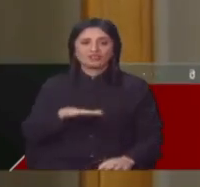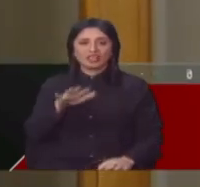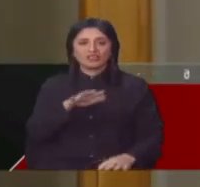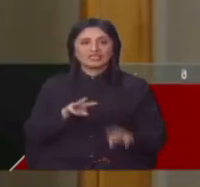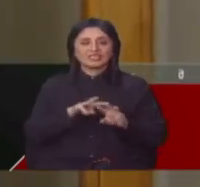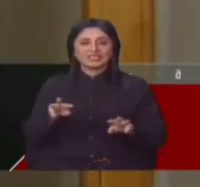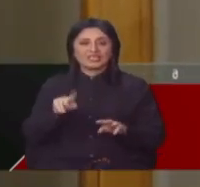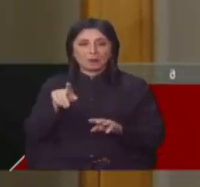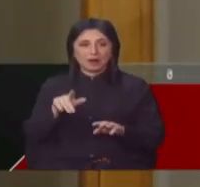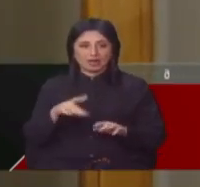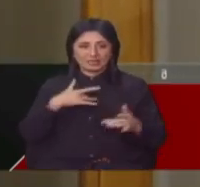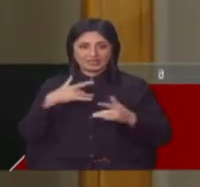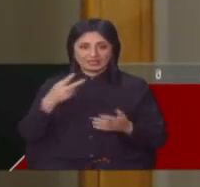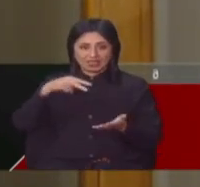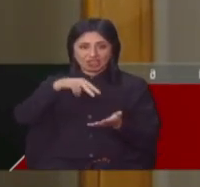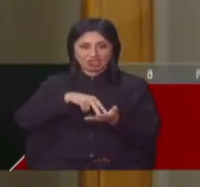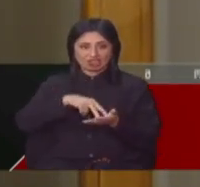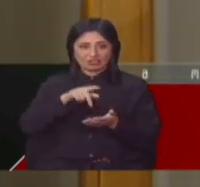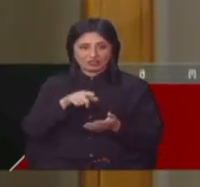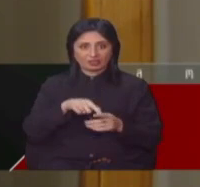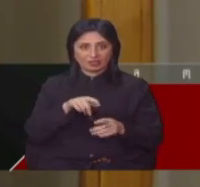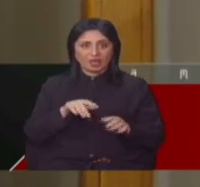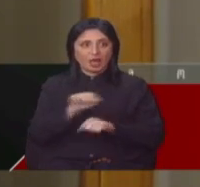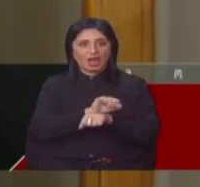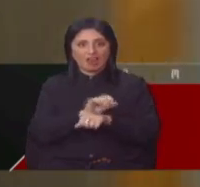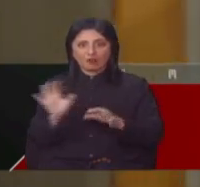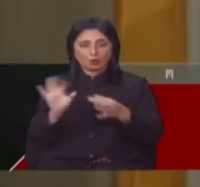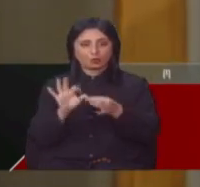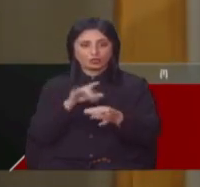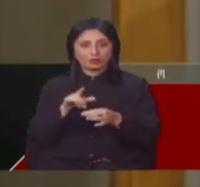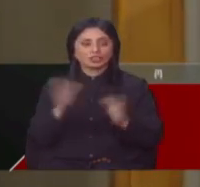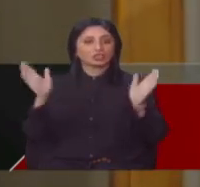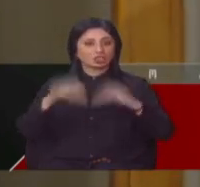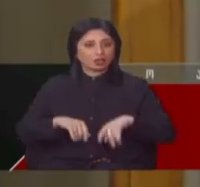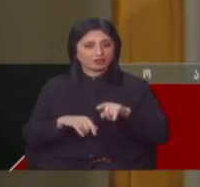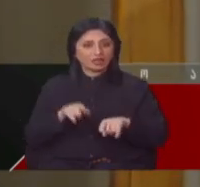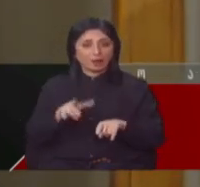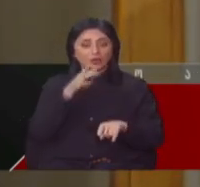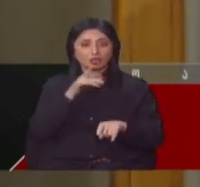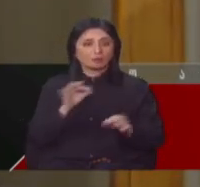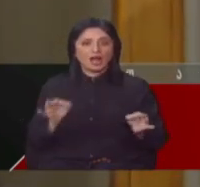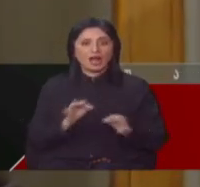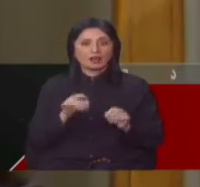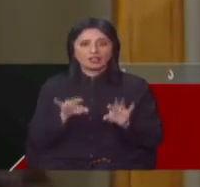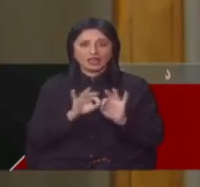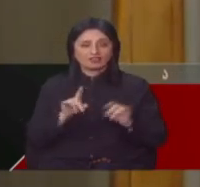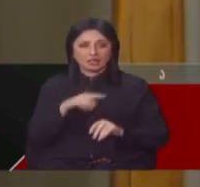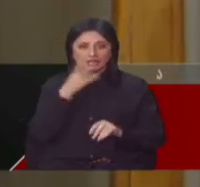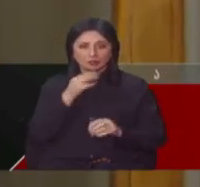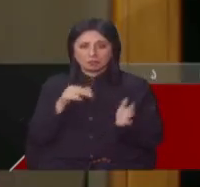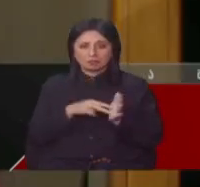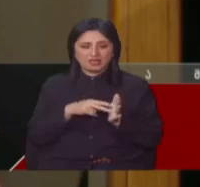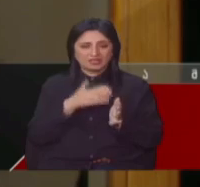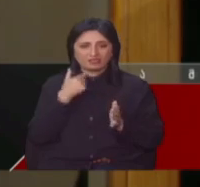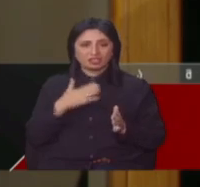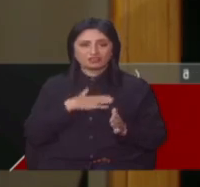საქმეთა მინისტრი სცენაზე ავიდა, შევერტდა რევოლუციურ პროცესს, მაგრამ ეს პროცესი ჩავარდა. Ამ ფონზე არავით არასად განცხადებას, რა თქმა უნდა, ფასი არ